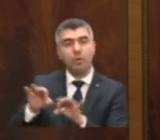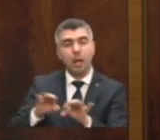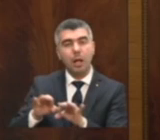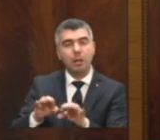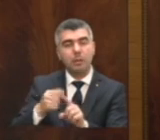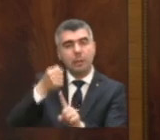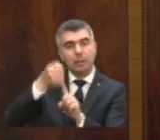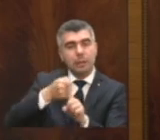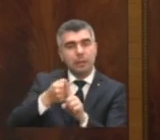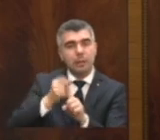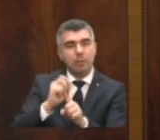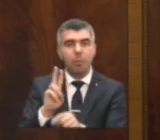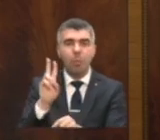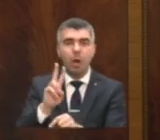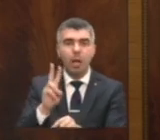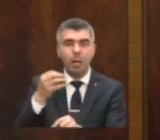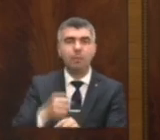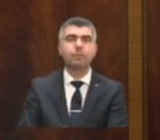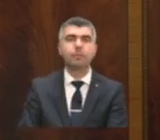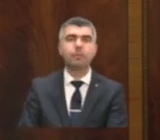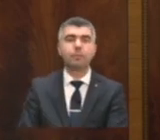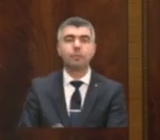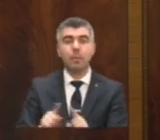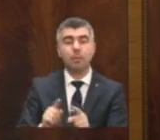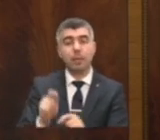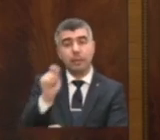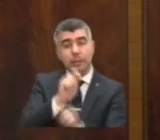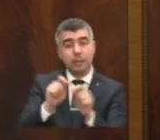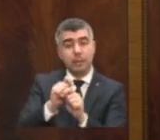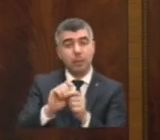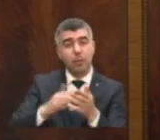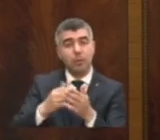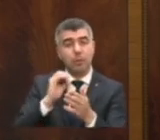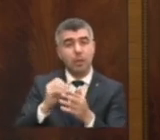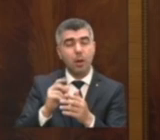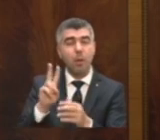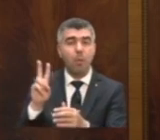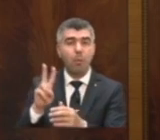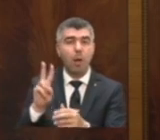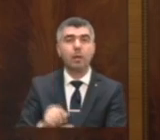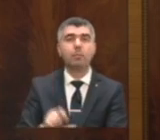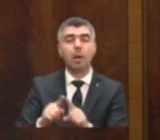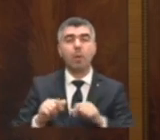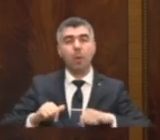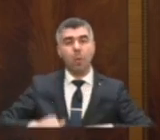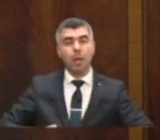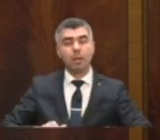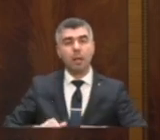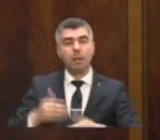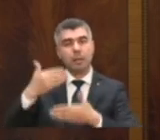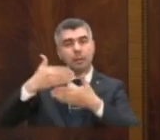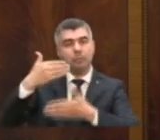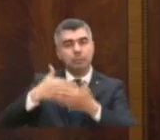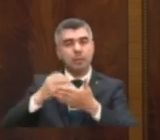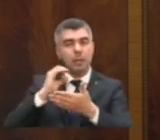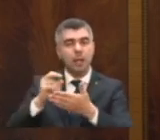بتحضير لتنظيم عملية التخييم فيما يلي: تأهيل وإصلاح وتجهيز المخيمات، حيث تحرص الوزارة على صيانة وتهيئة